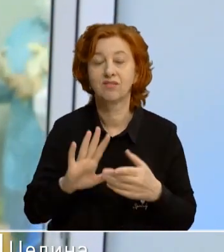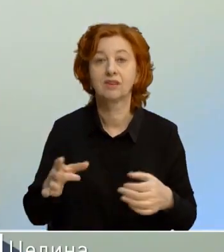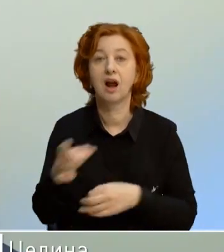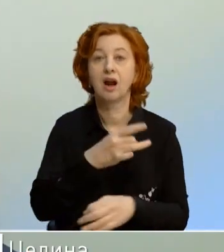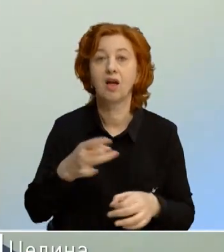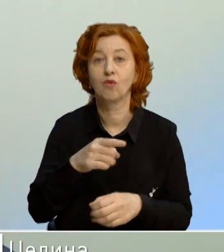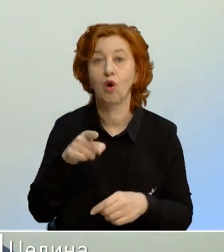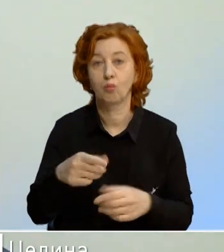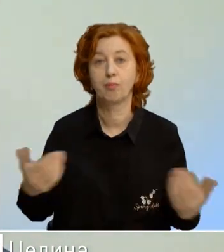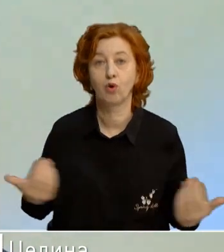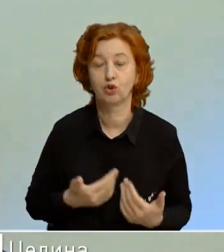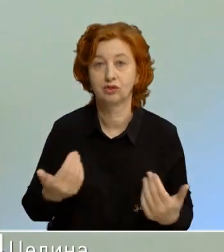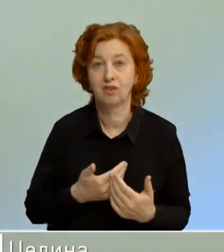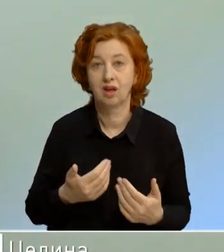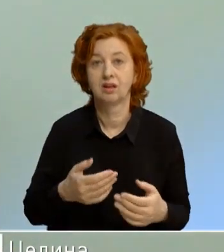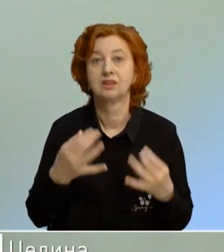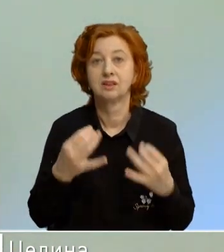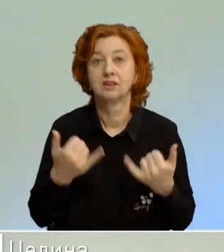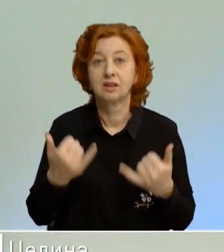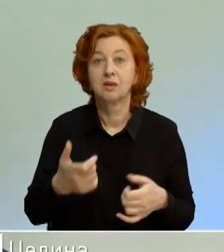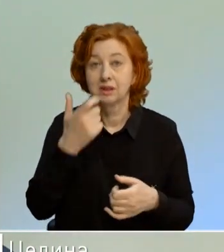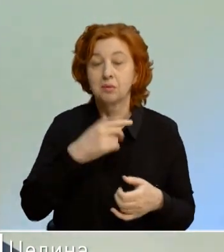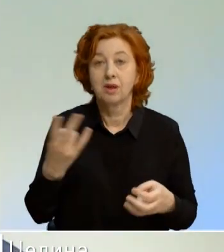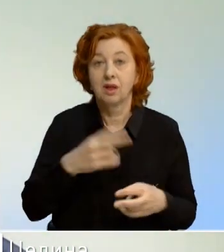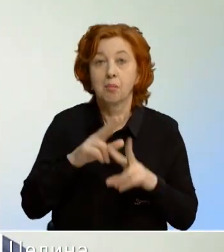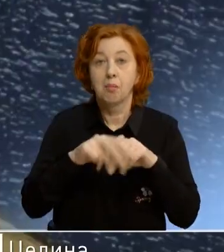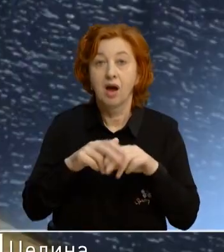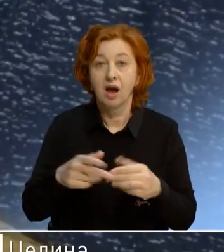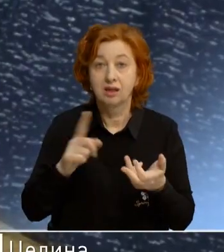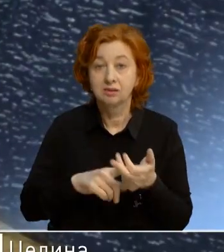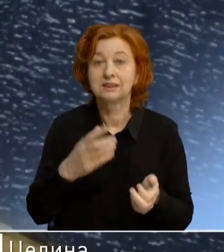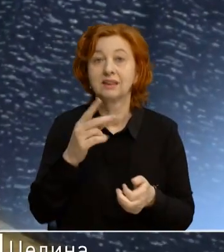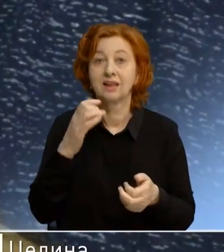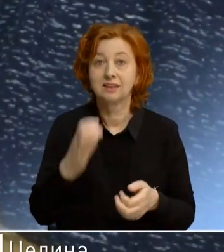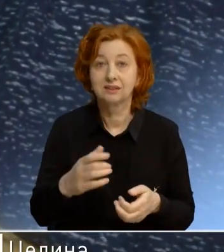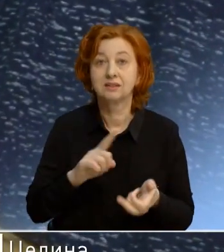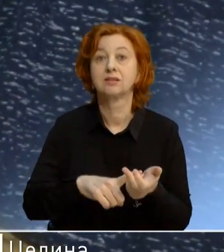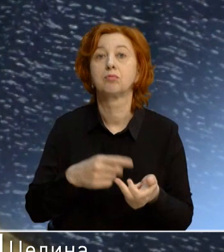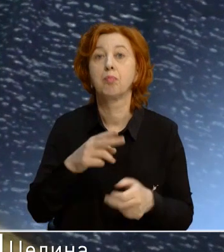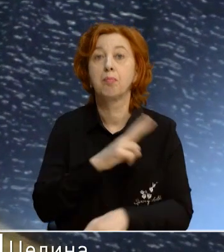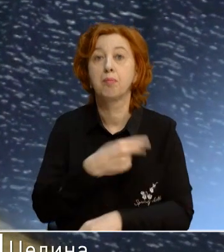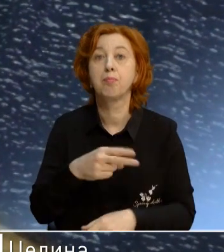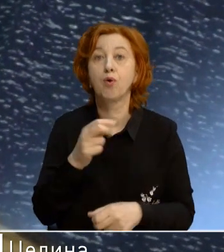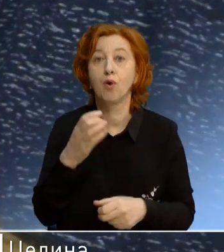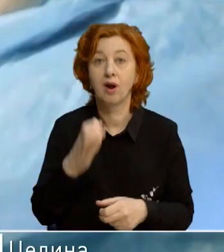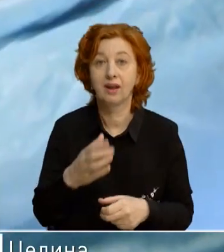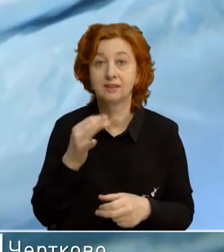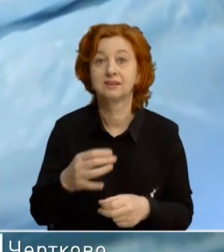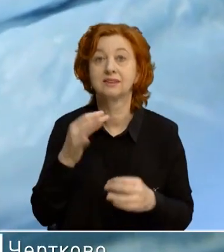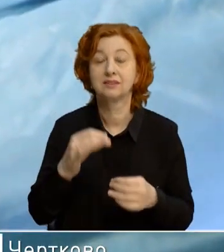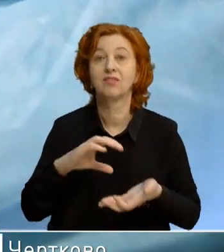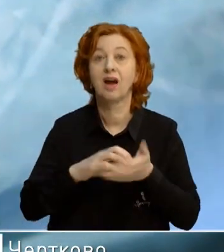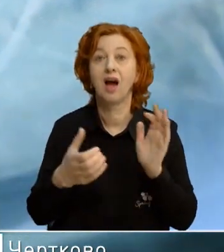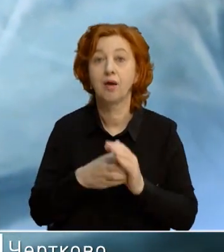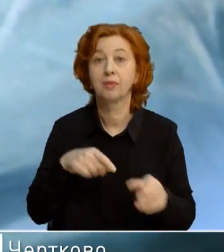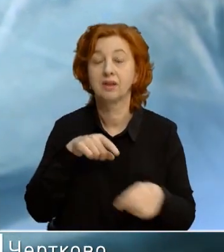района, в котором он проживает. При себе надо иметь паспорт, СНИЛС и медполис. А дальше гражданин проходит в